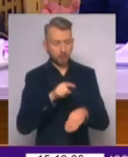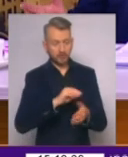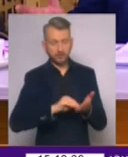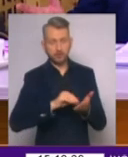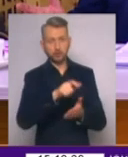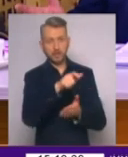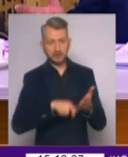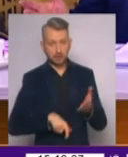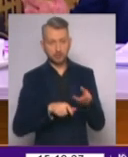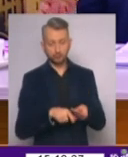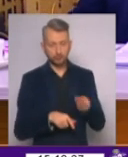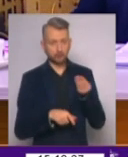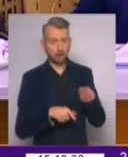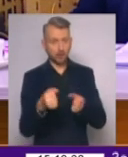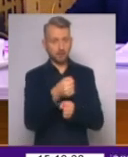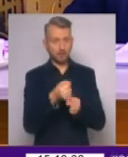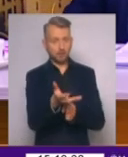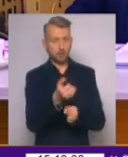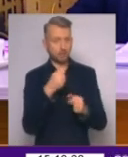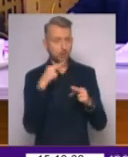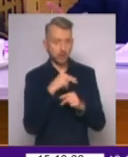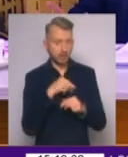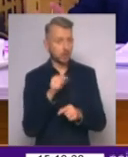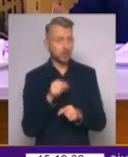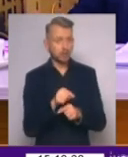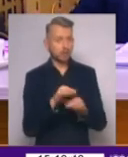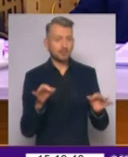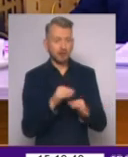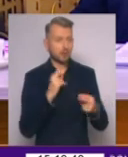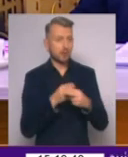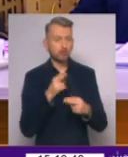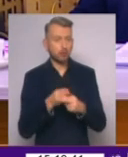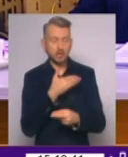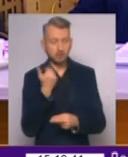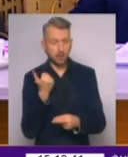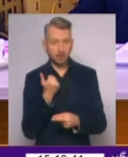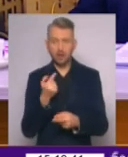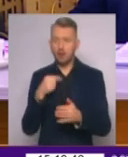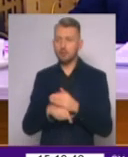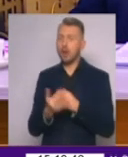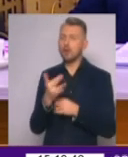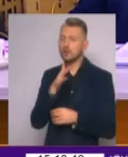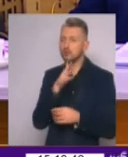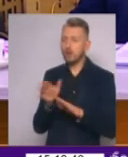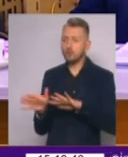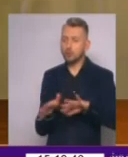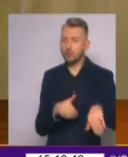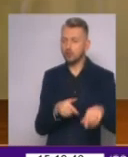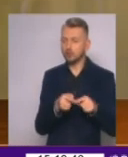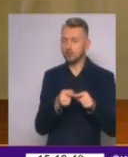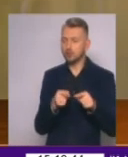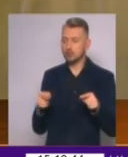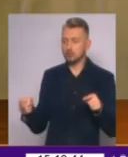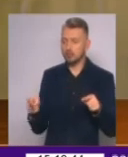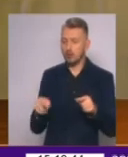рецепт. По цьому рецепту на аптеці отримує ліки. Тут звичайно, жодних перешкод немає. Тобто, а скільки часу проходить впродовж цього всього процесу?